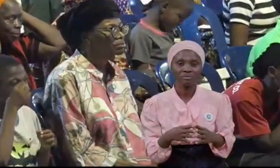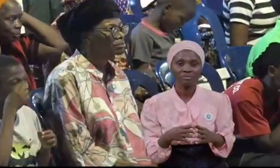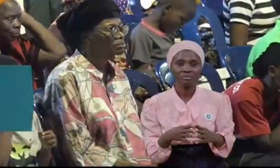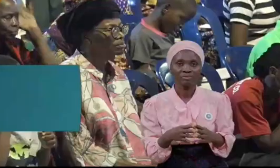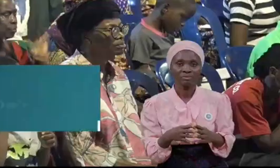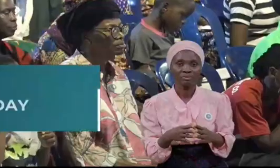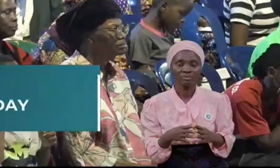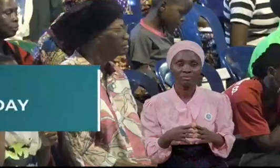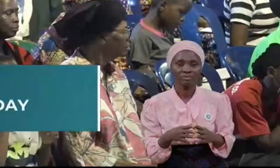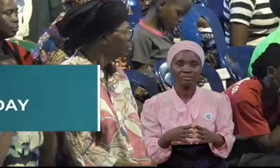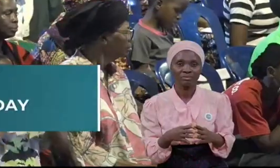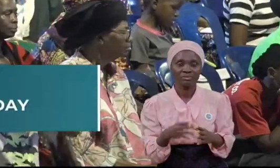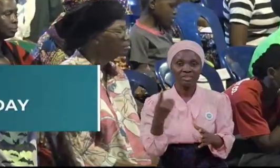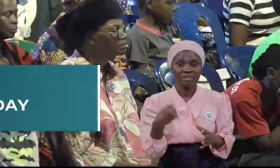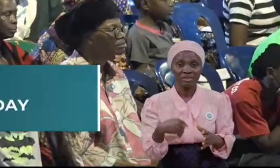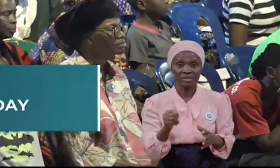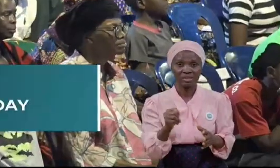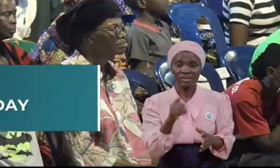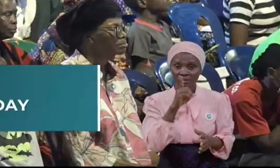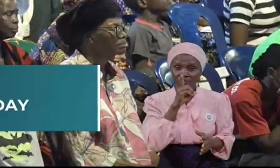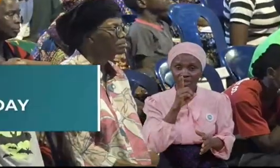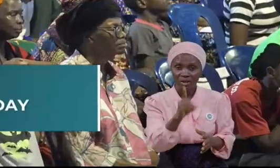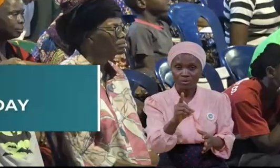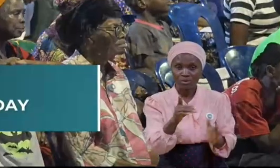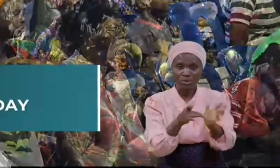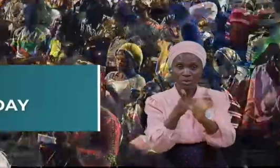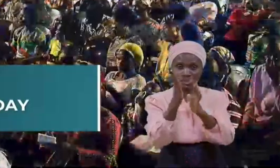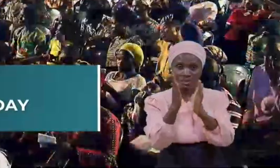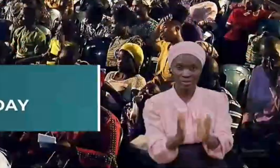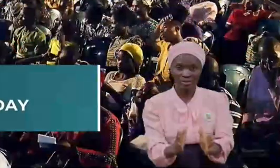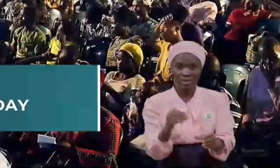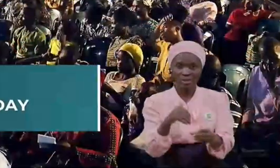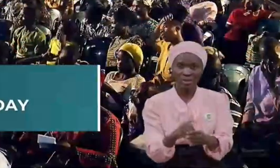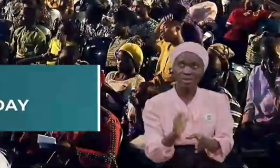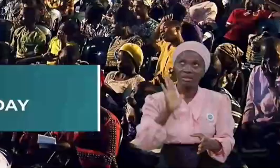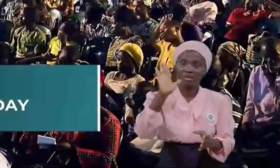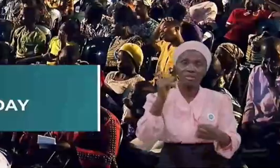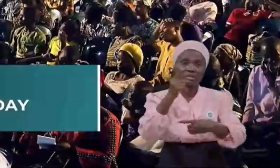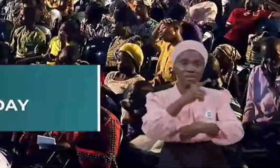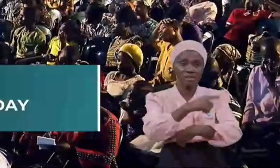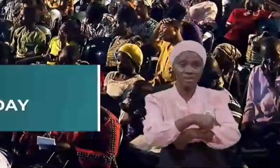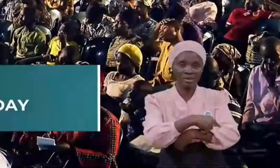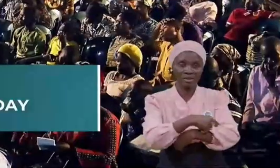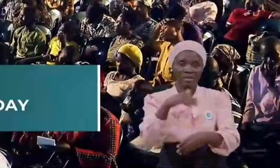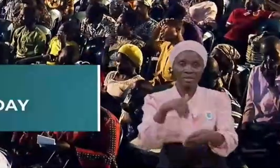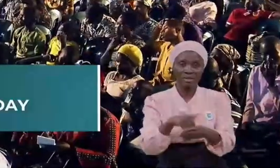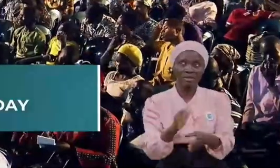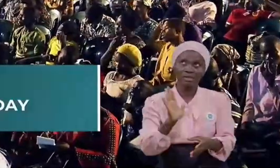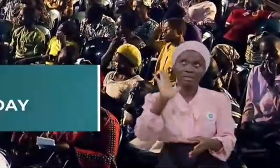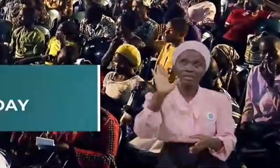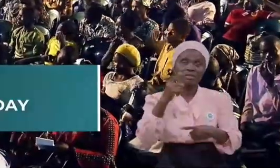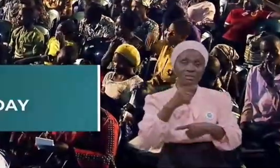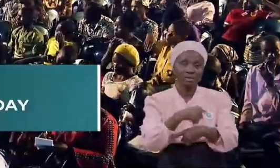Le chrétien, le véritable chrétien, le chrétien actuel, véritable, en son jour. Le